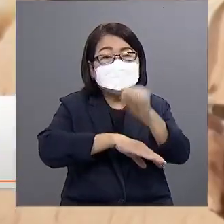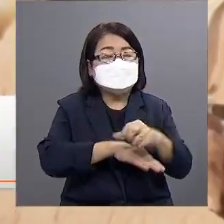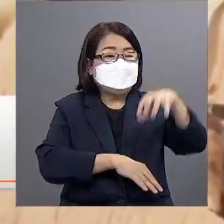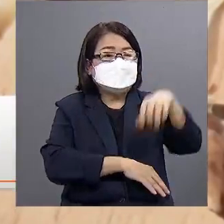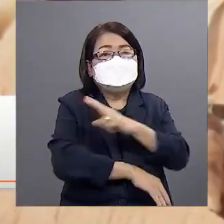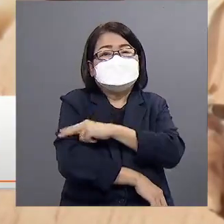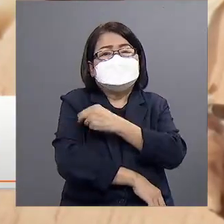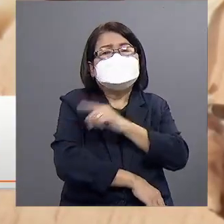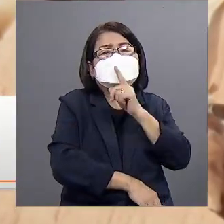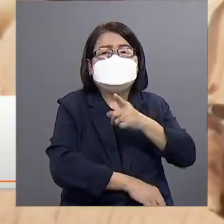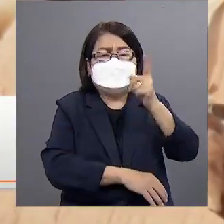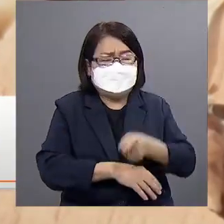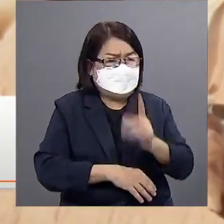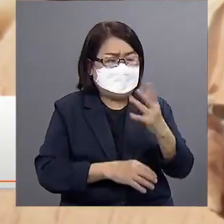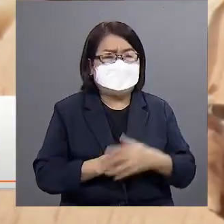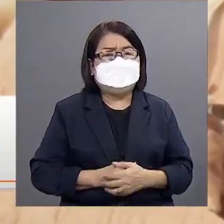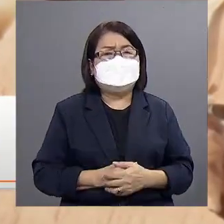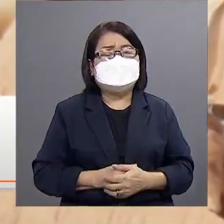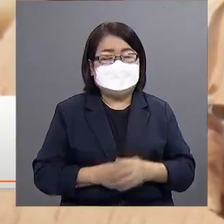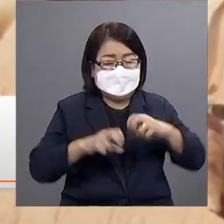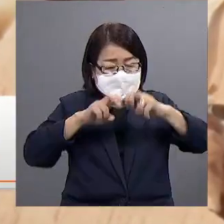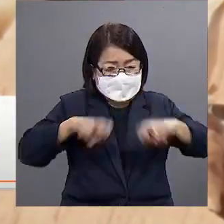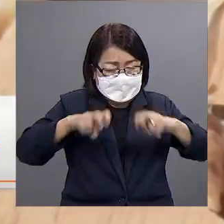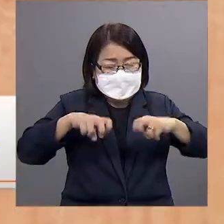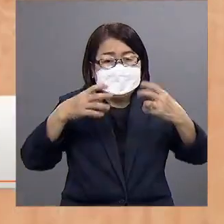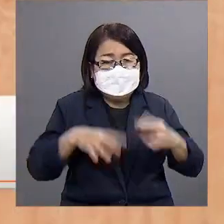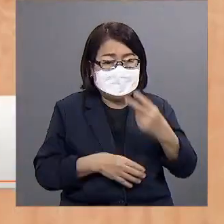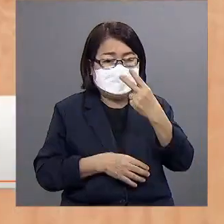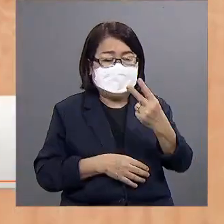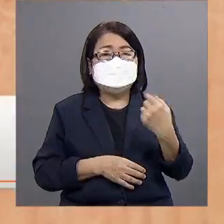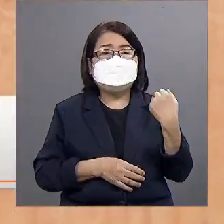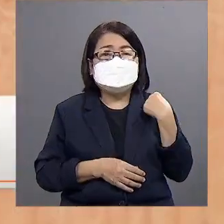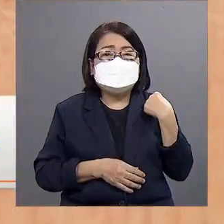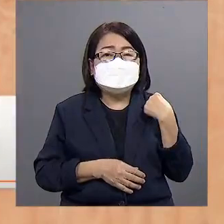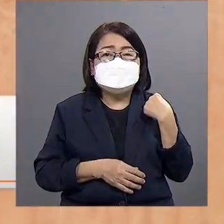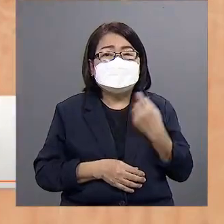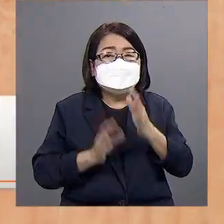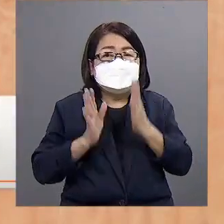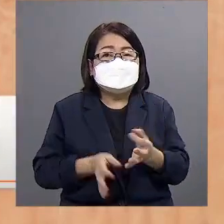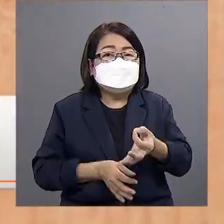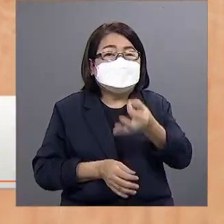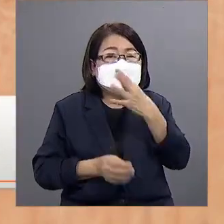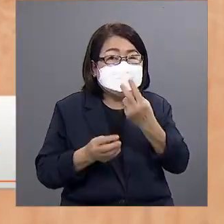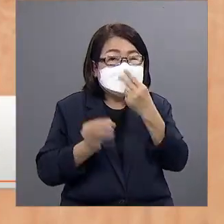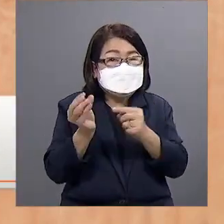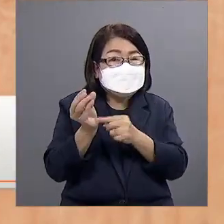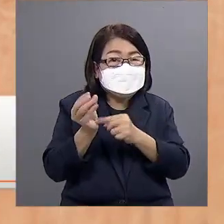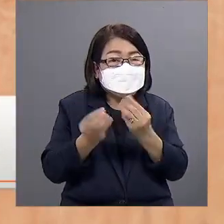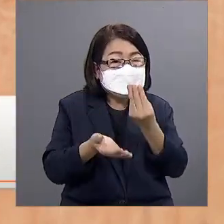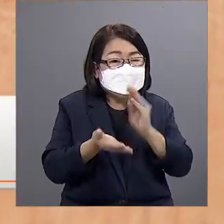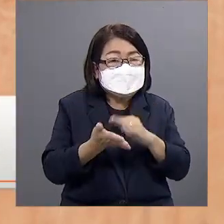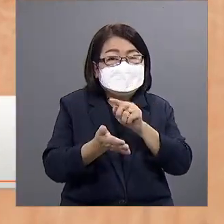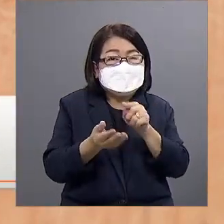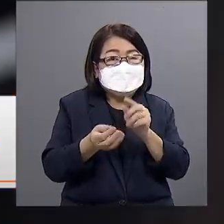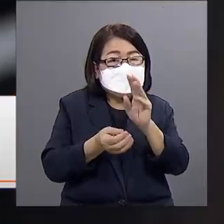ม่เป็นความจริงเพราะจากการศึกษาเนี่ยยังไม่พบว่าบริเวณรอยจุดสีน้ำตาลบนกระเทียมมีเชื้อราที่จะส